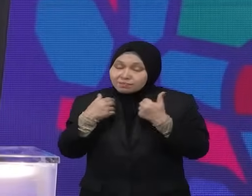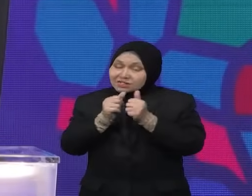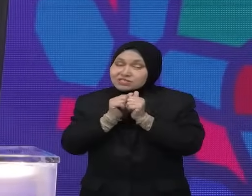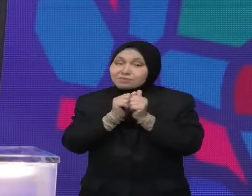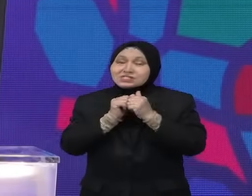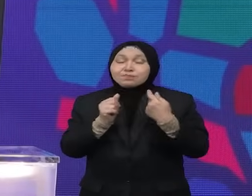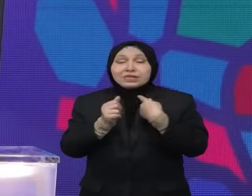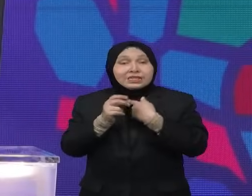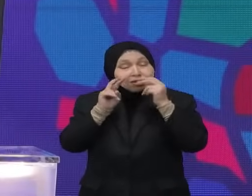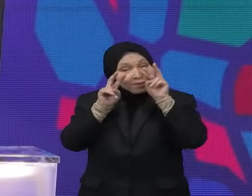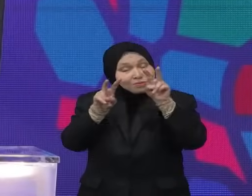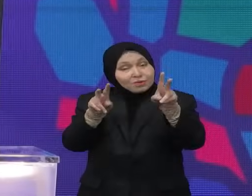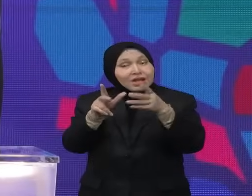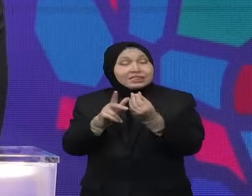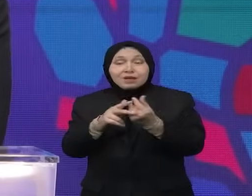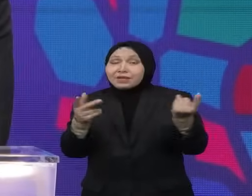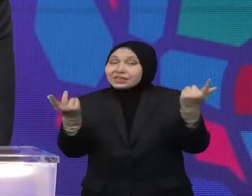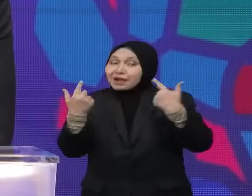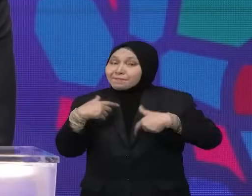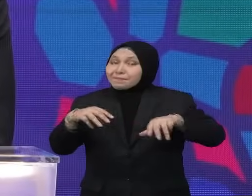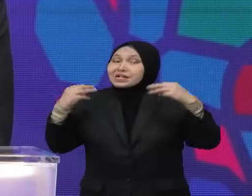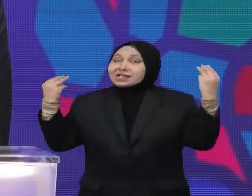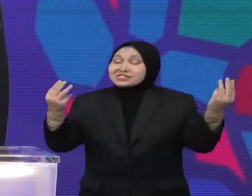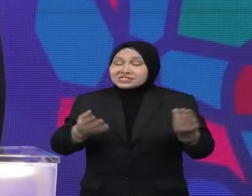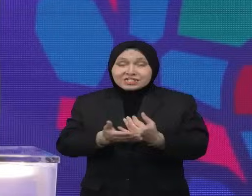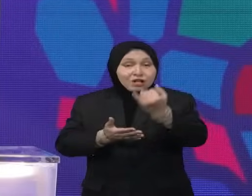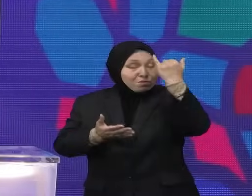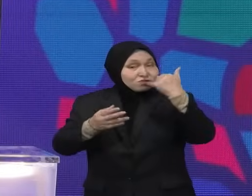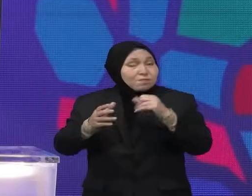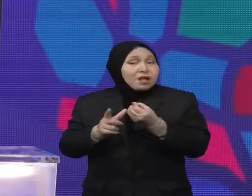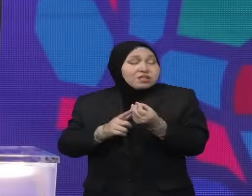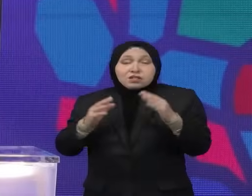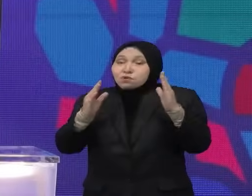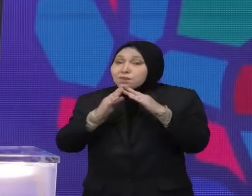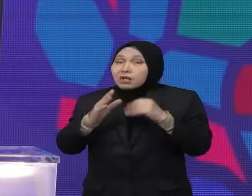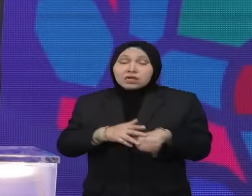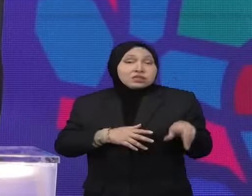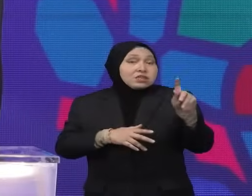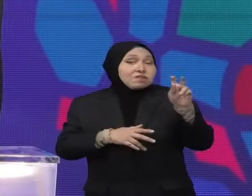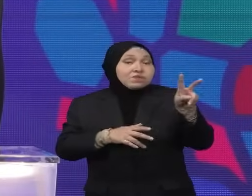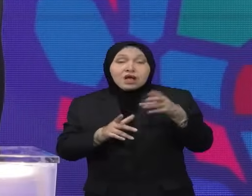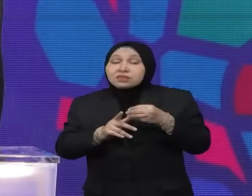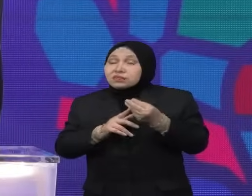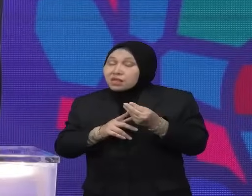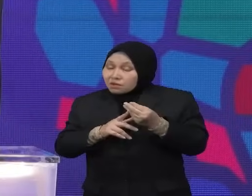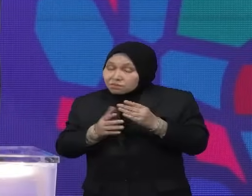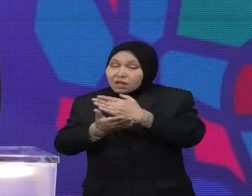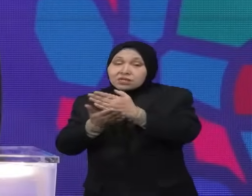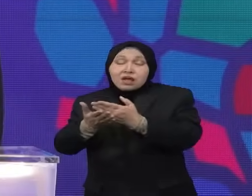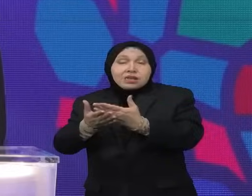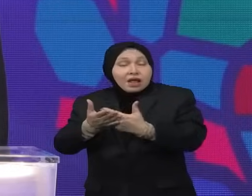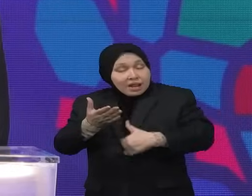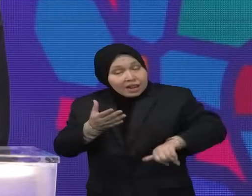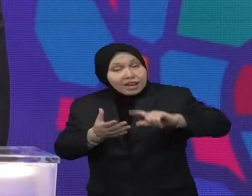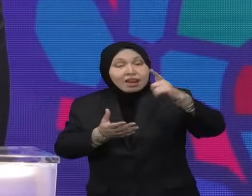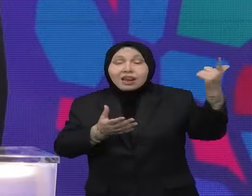kita menonton ataupun menghadiri majlis ilmu sama ada di rumah melalui kaca TV ataupun di platform lain media sosial. Dan juga